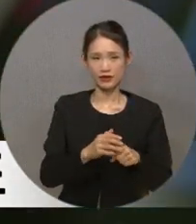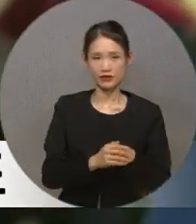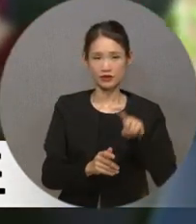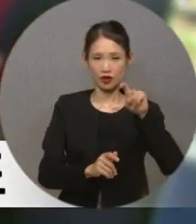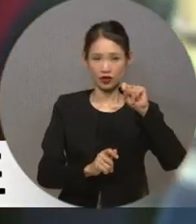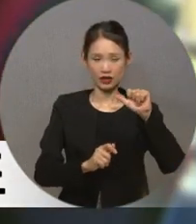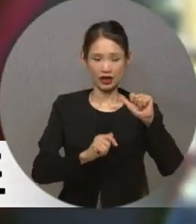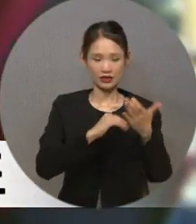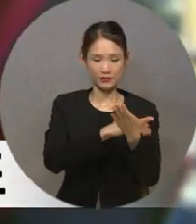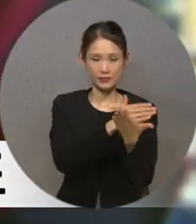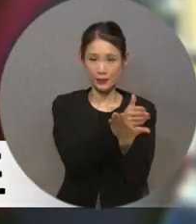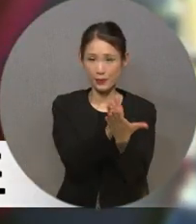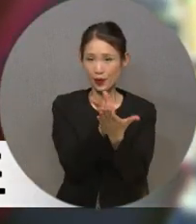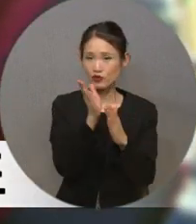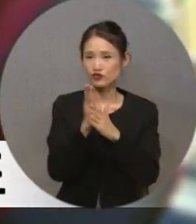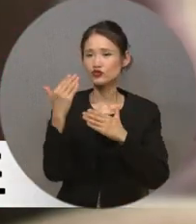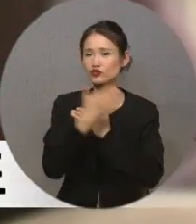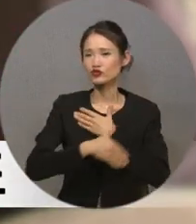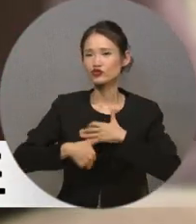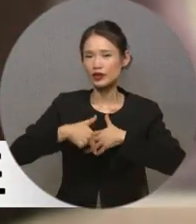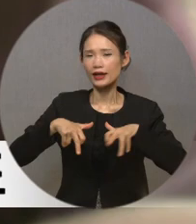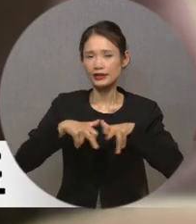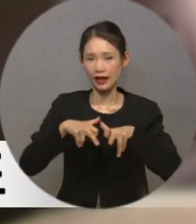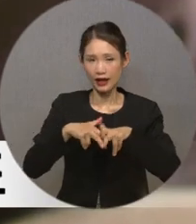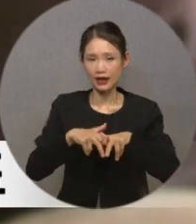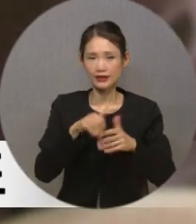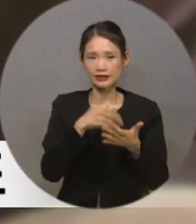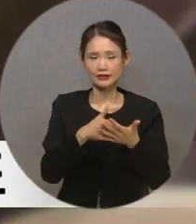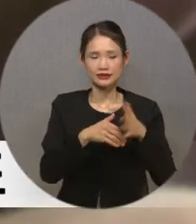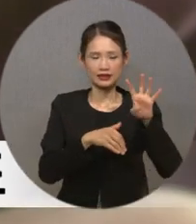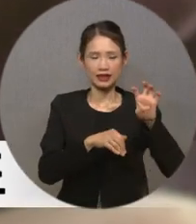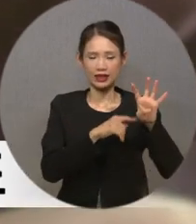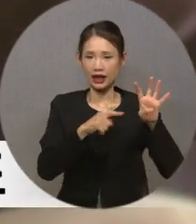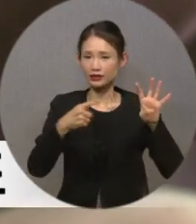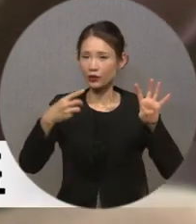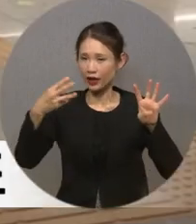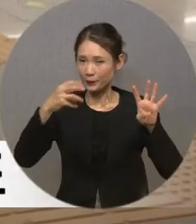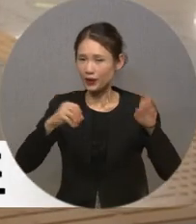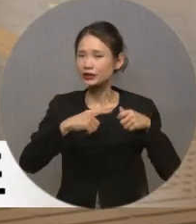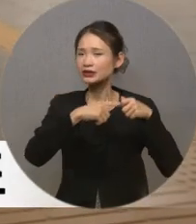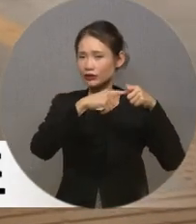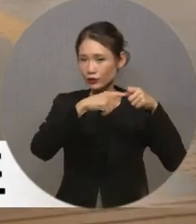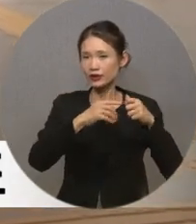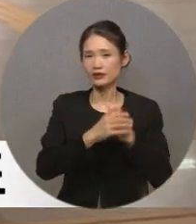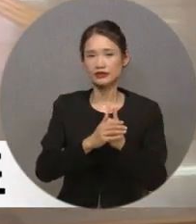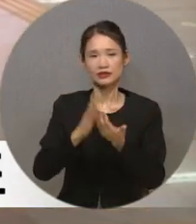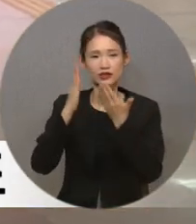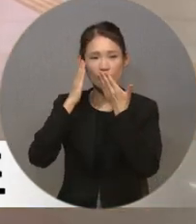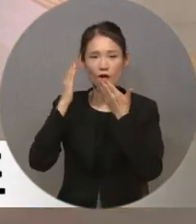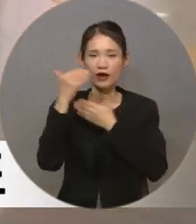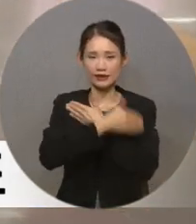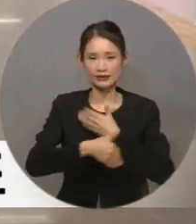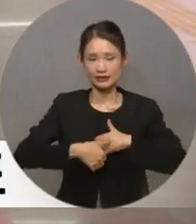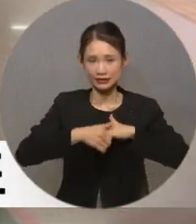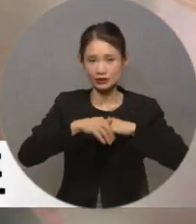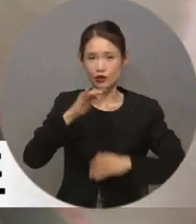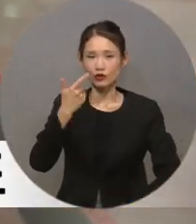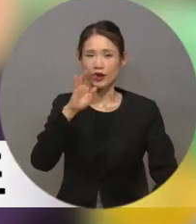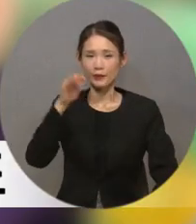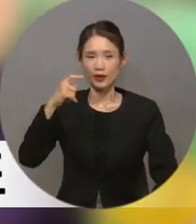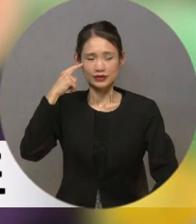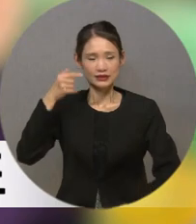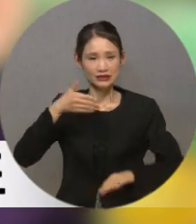장애 유형 중 지체장애가 44.3%로 가장 높은 비율을 차지했고 전각과 지체 내변변